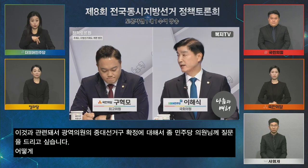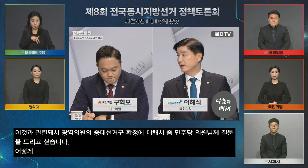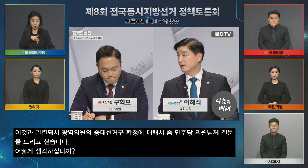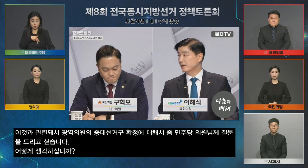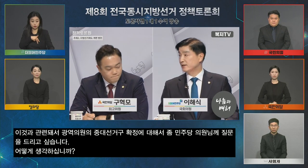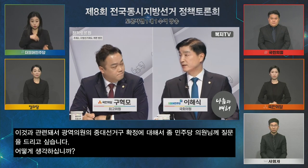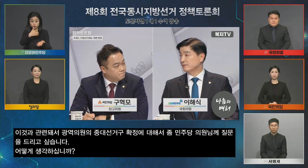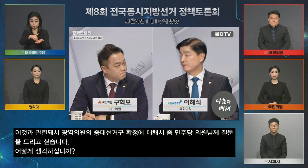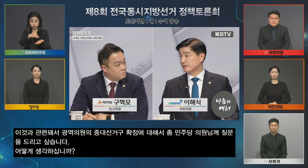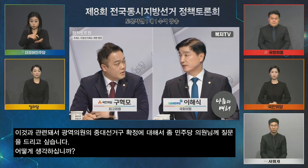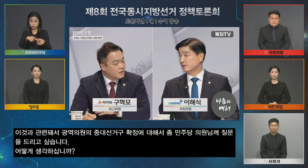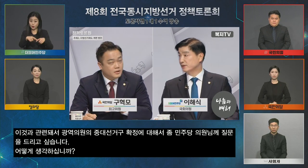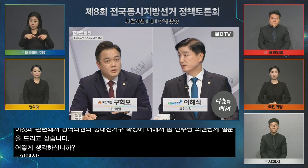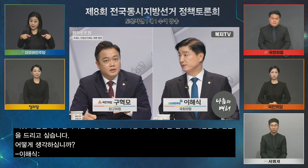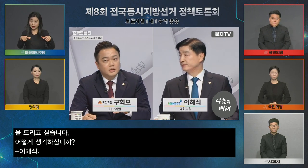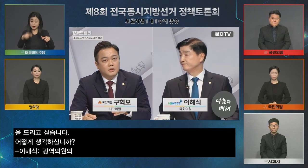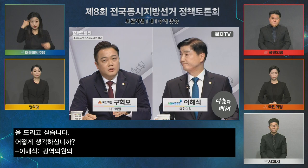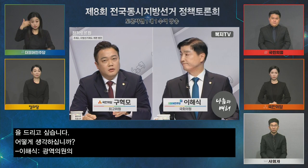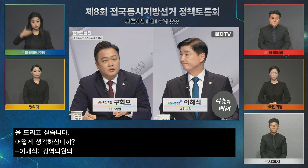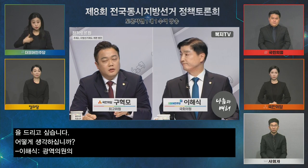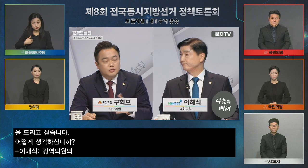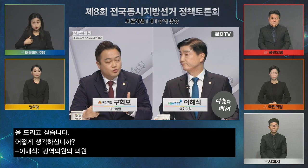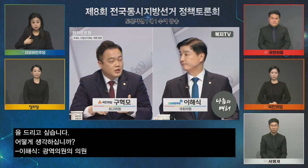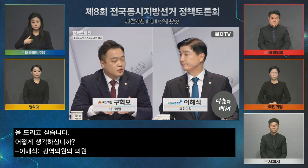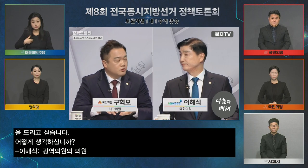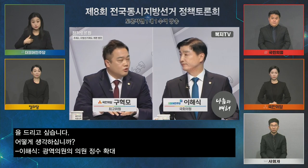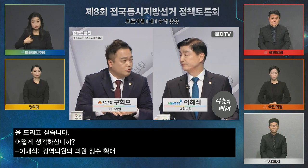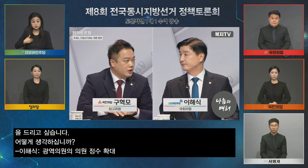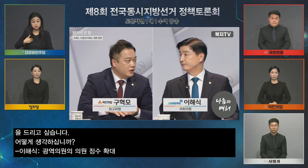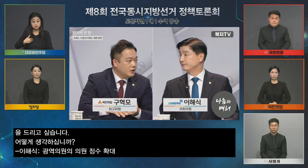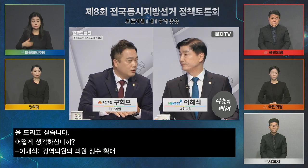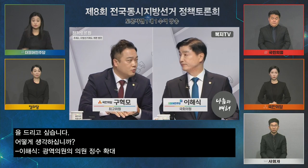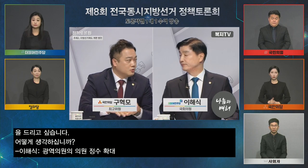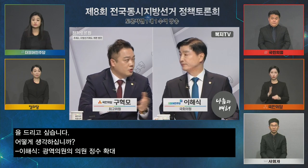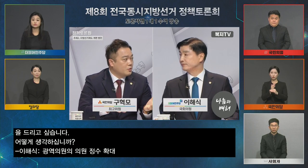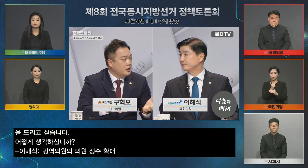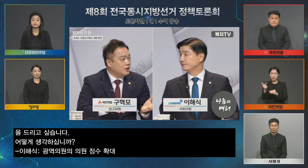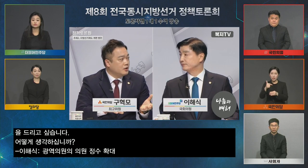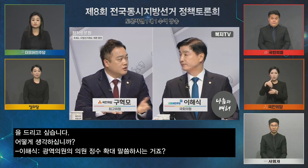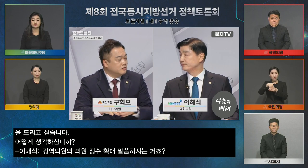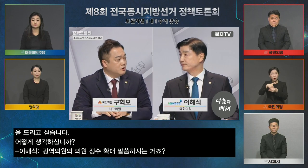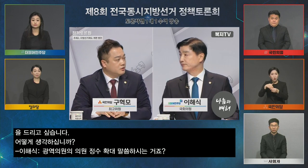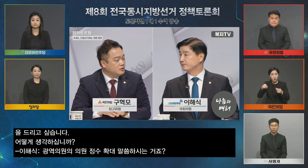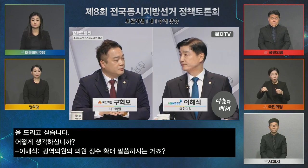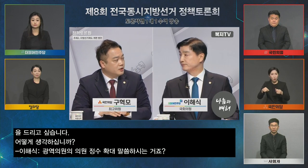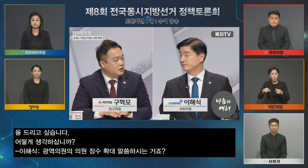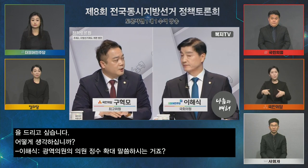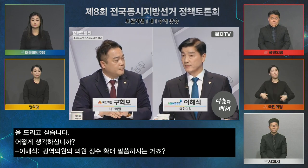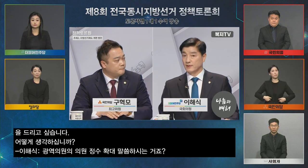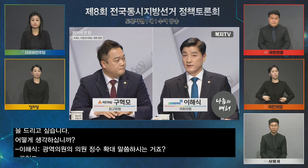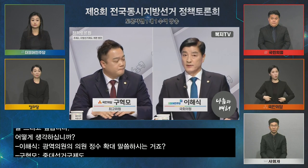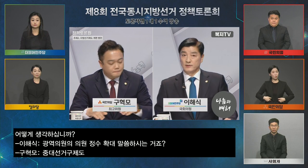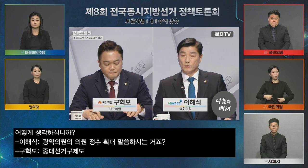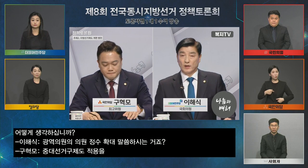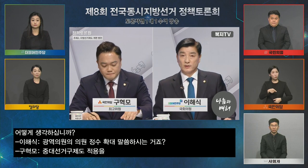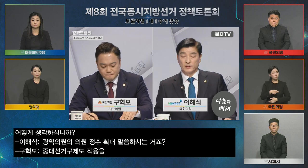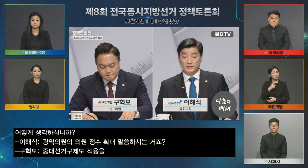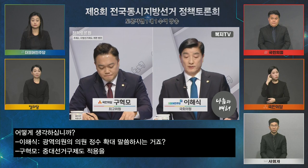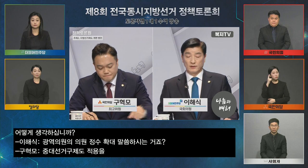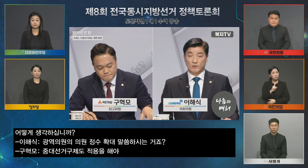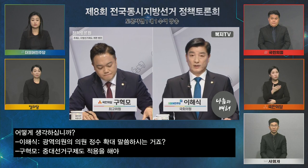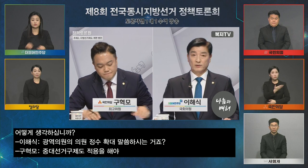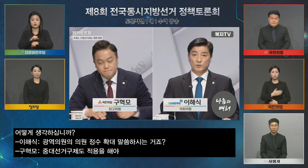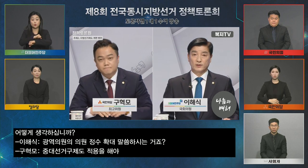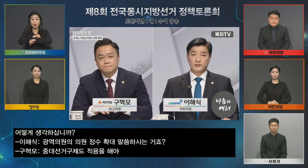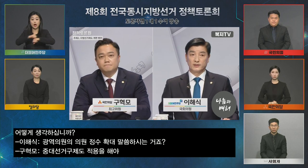확대 말씀하시는 거죠? 중대 선거구제도 적용을 해야 된다는 의견을 드립니다. 광역